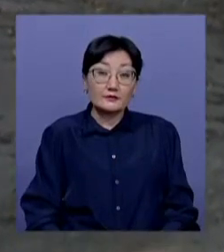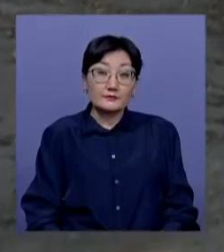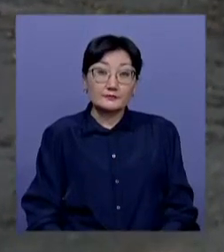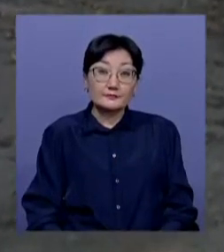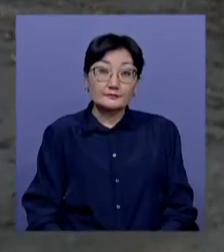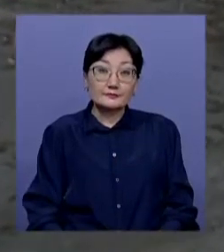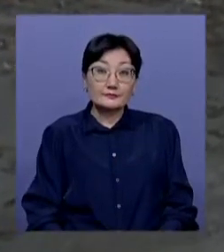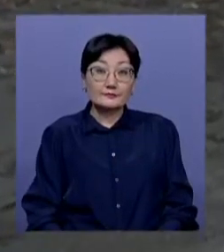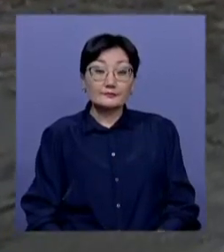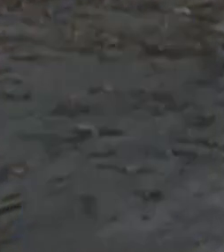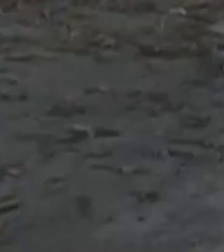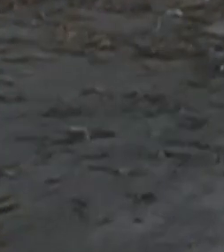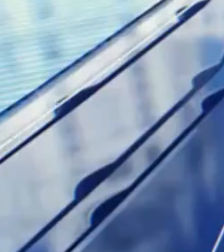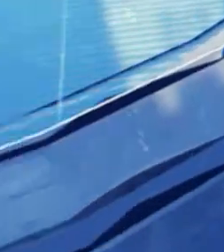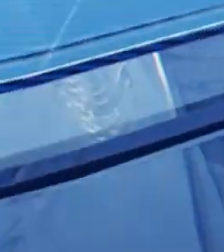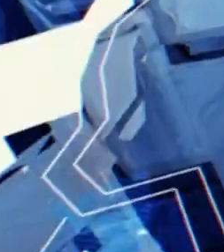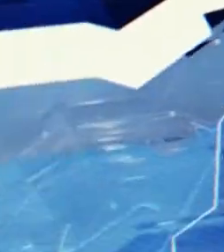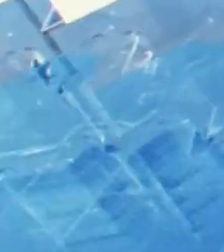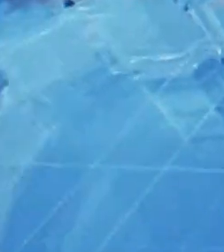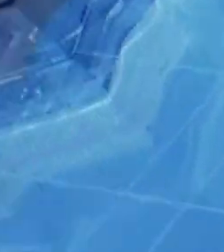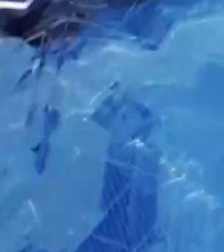Тайжанов, Алматы телеарнасы.